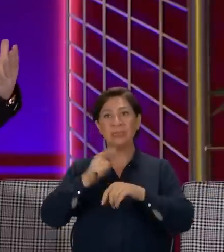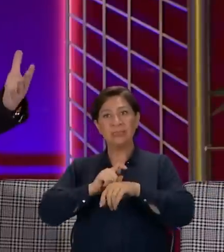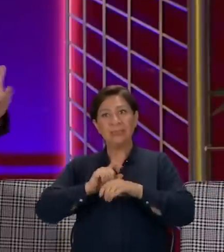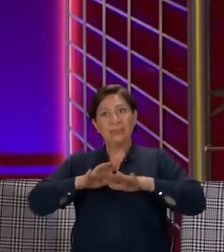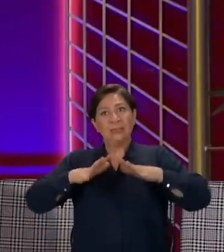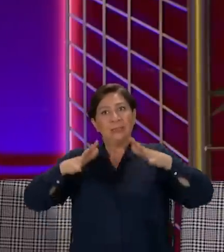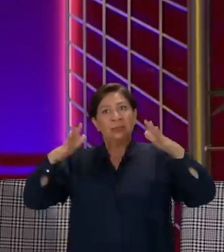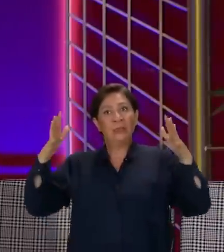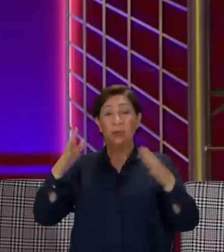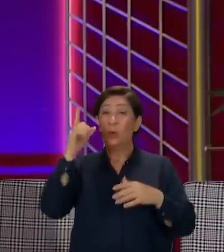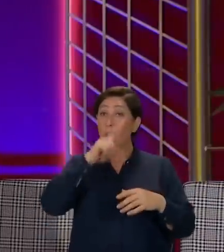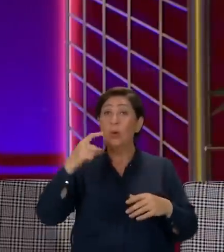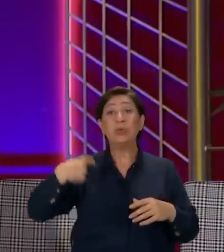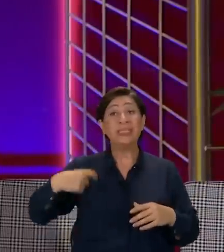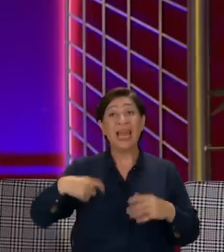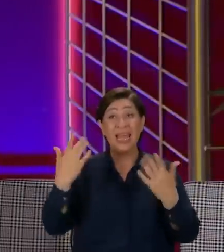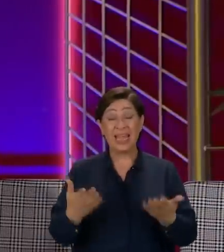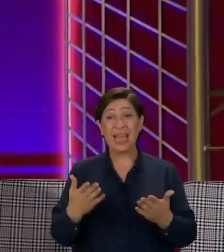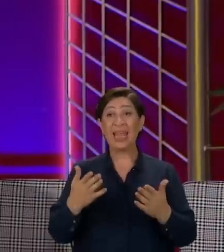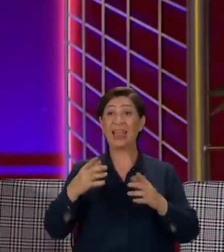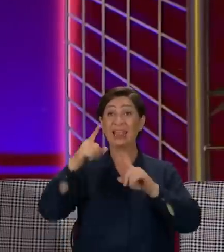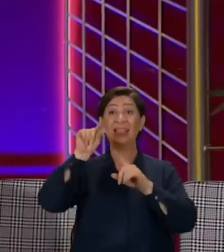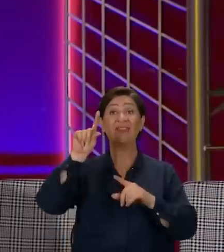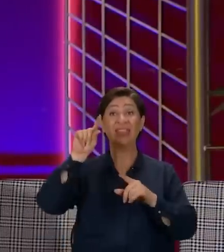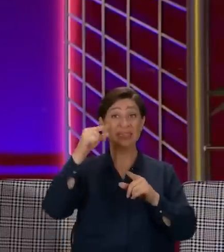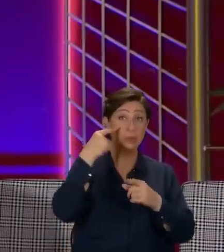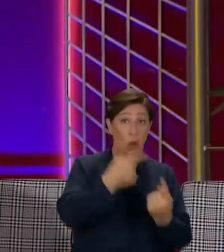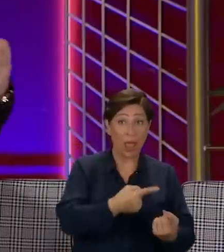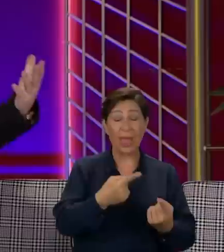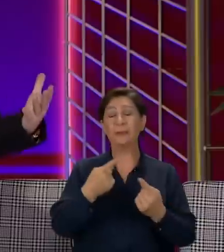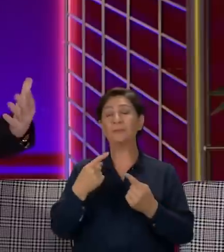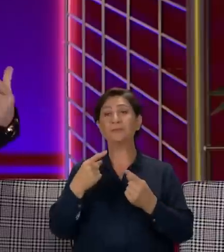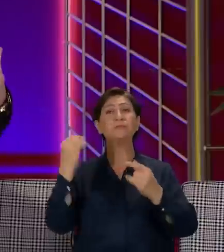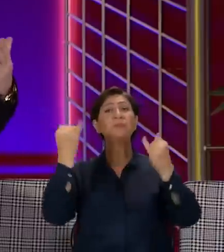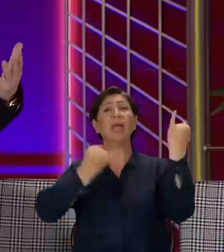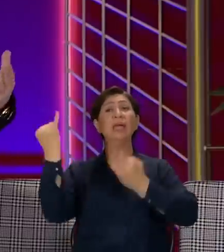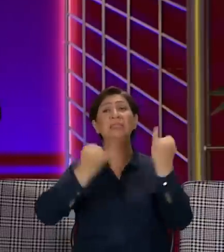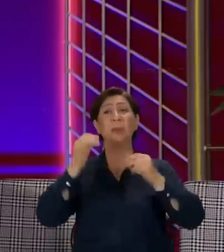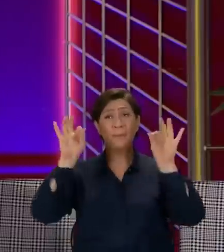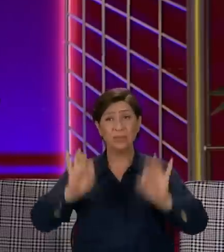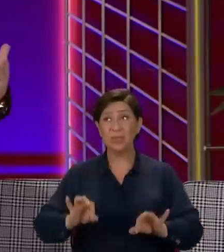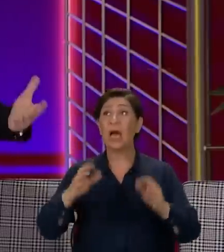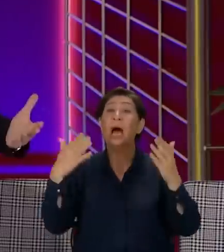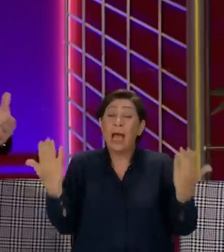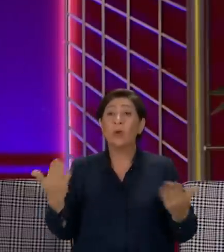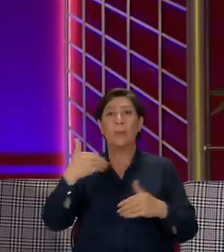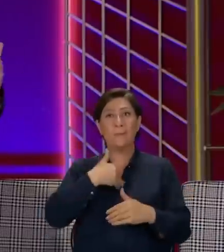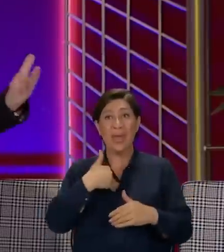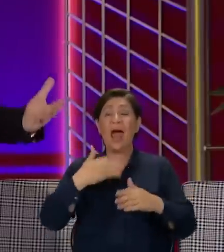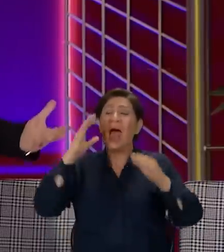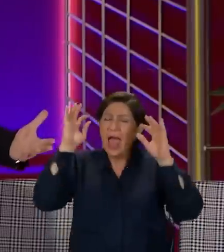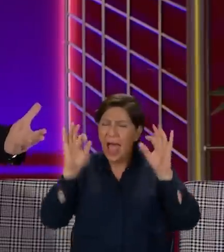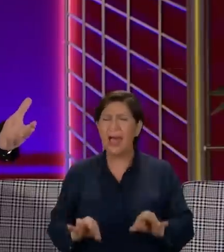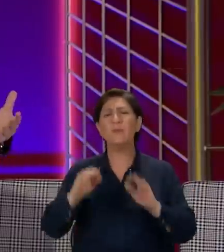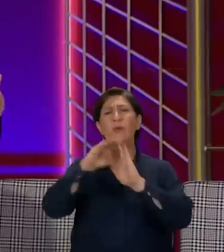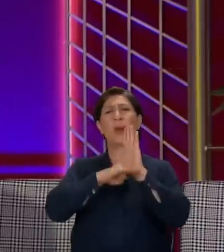sinirli geçmesi dolayısıyla özellikle Twitter üzerinde eleştiriler oluyor. Halbuki ben ısrarla her